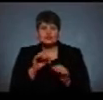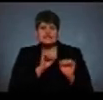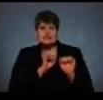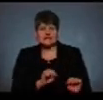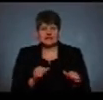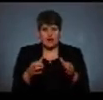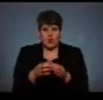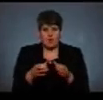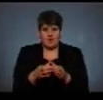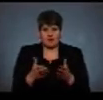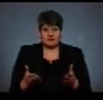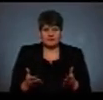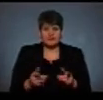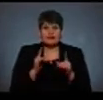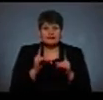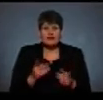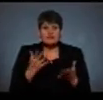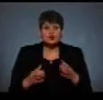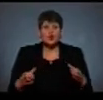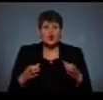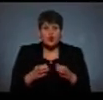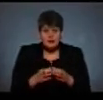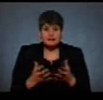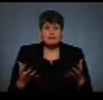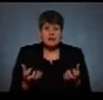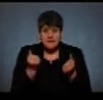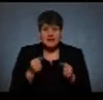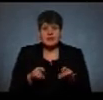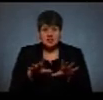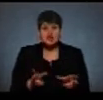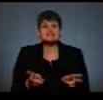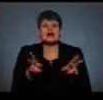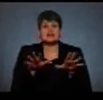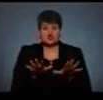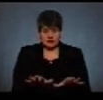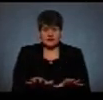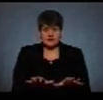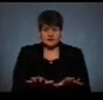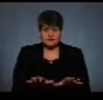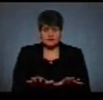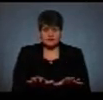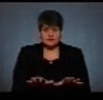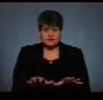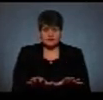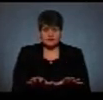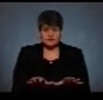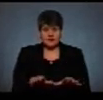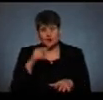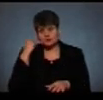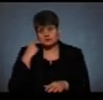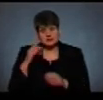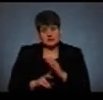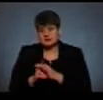громада. І навіть якщо громада, наприклад, приймає рішення залишитися в лоні російської